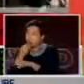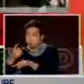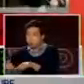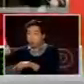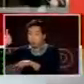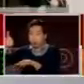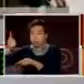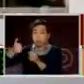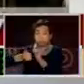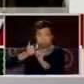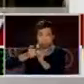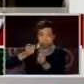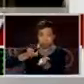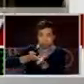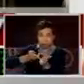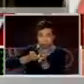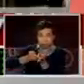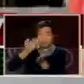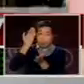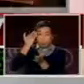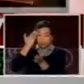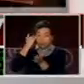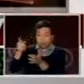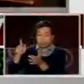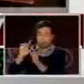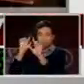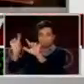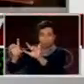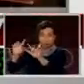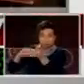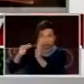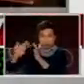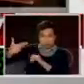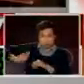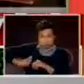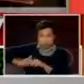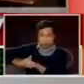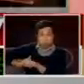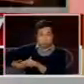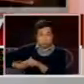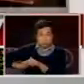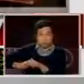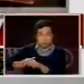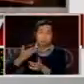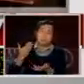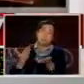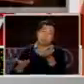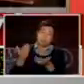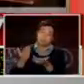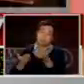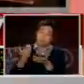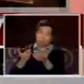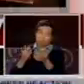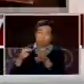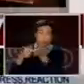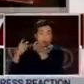honest na tao dahil kinundina nila dahil corrupt yung taong yon. Di, palagay din natin na itong mga